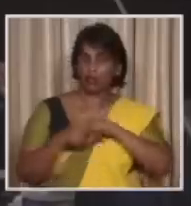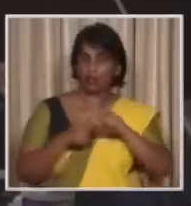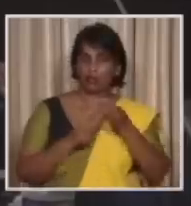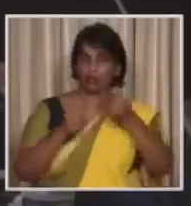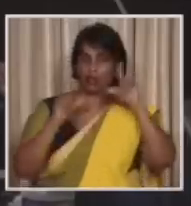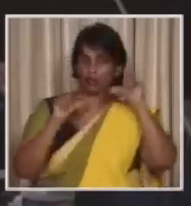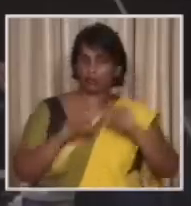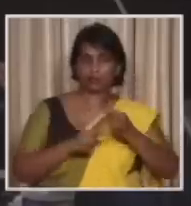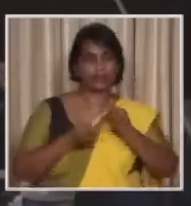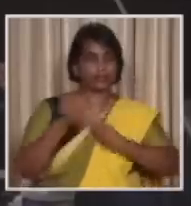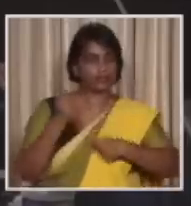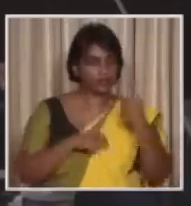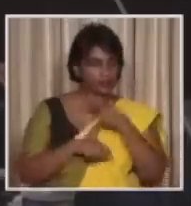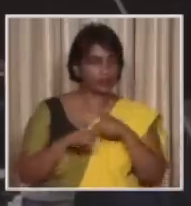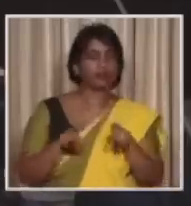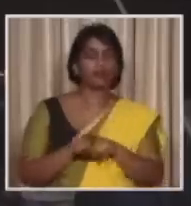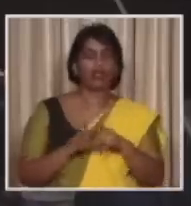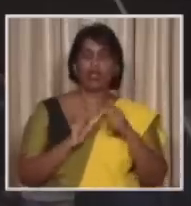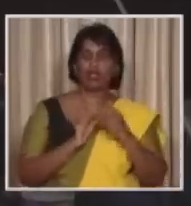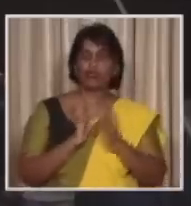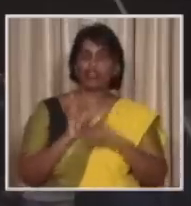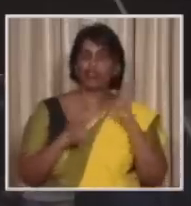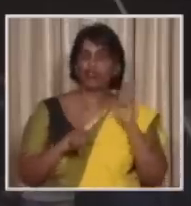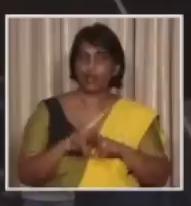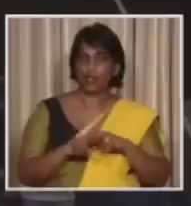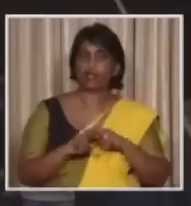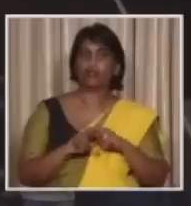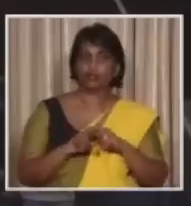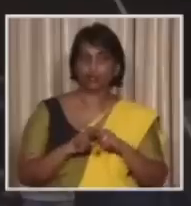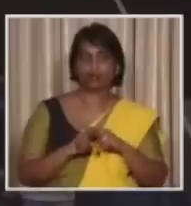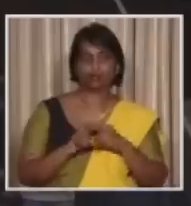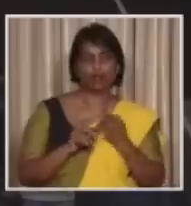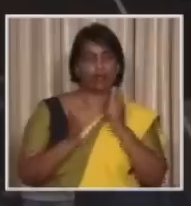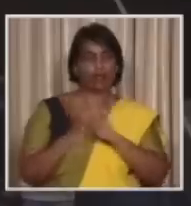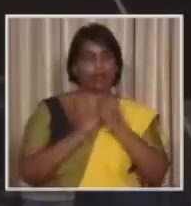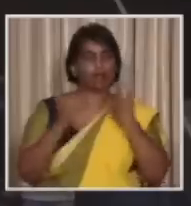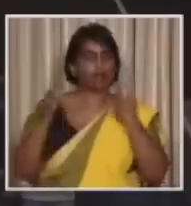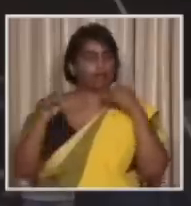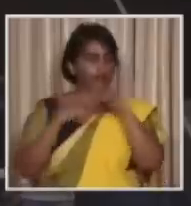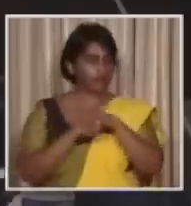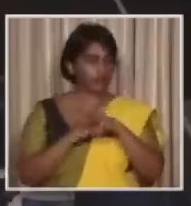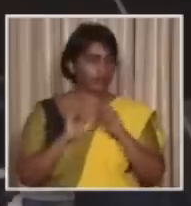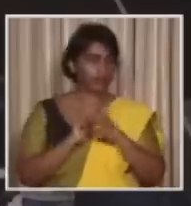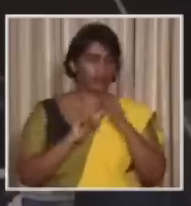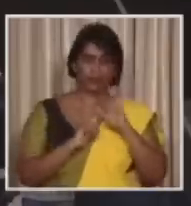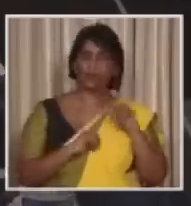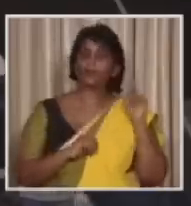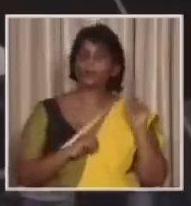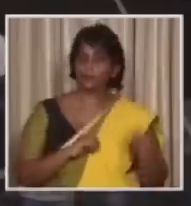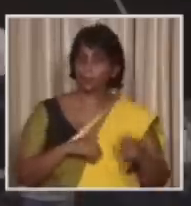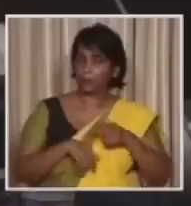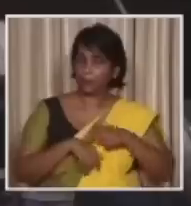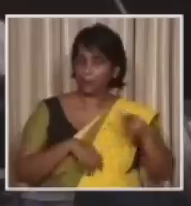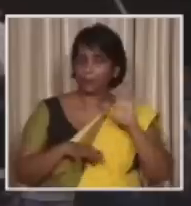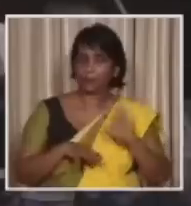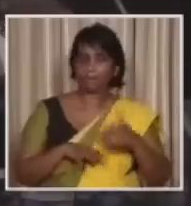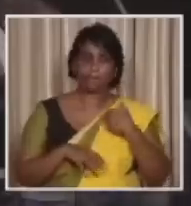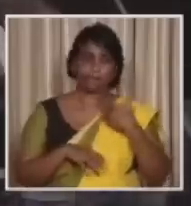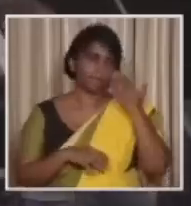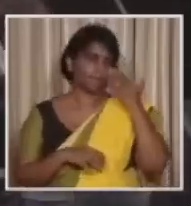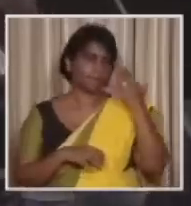කොල්ලෙට විකුණලා IMF එකේ ණයගුලි හිර වෙලා තියෙනවා. ඒක මේ වෙලාවේ බැලූ